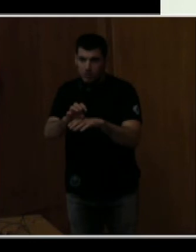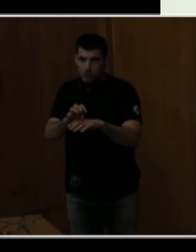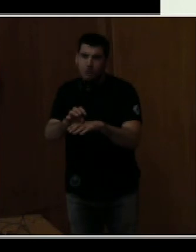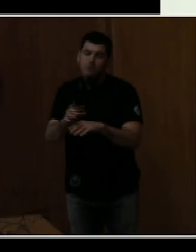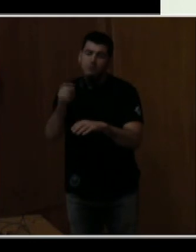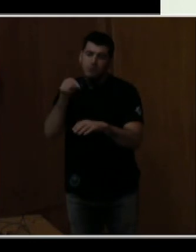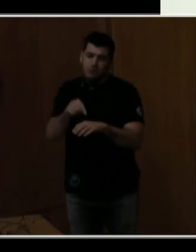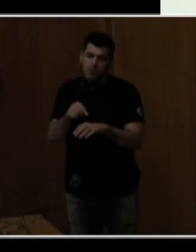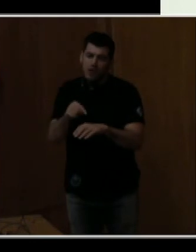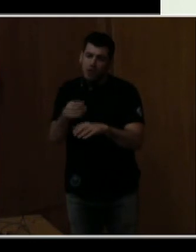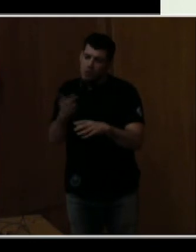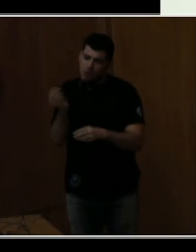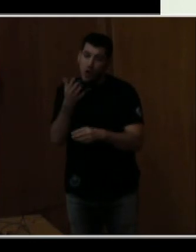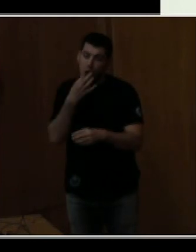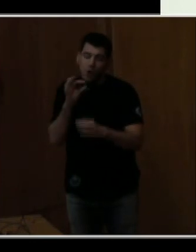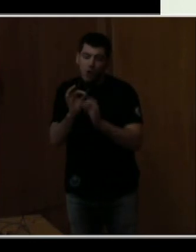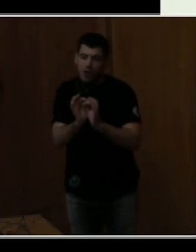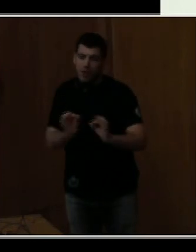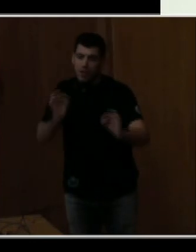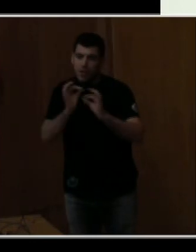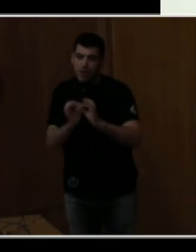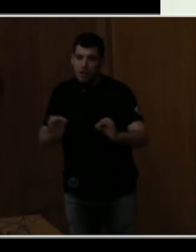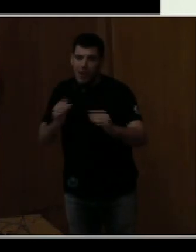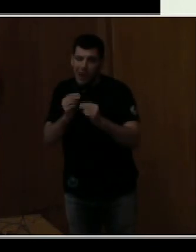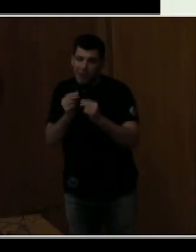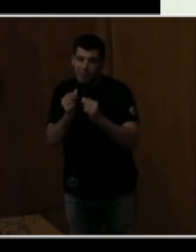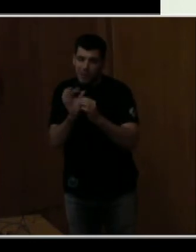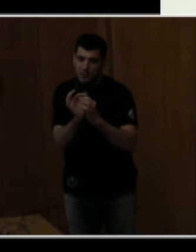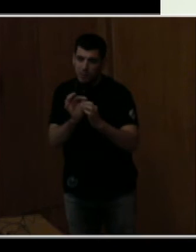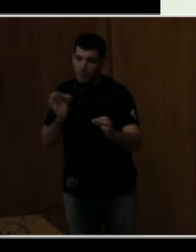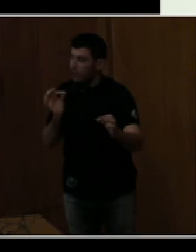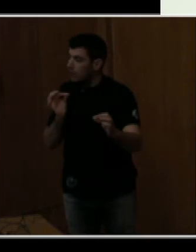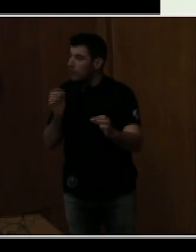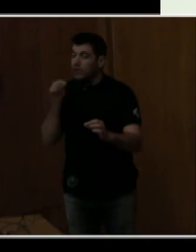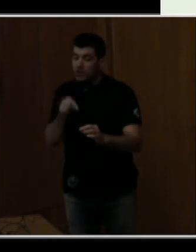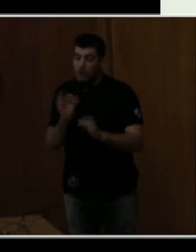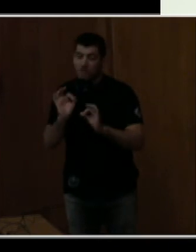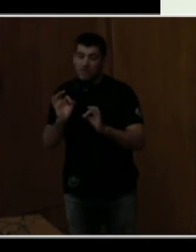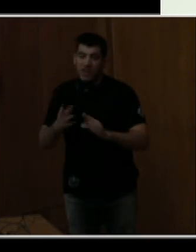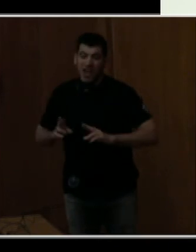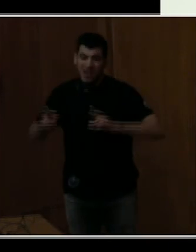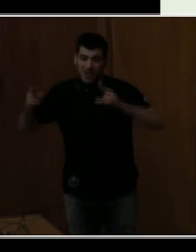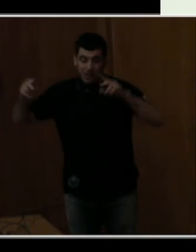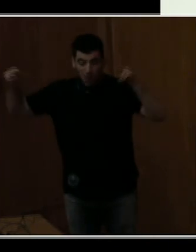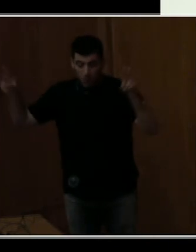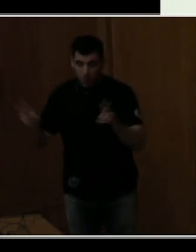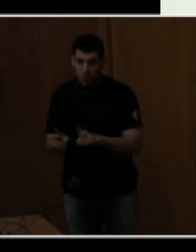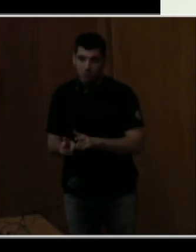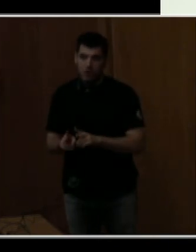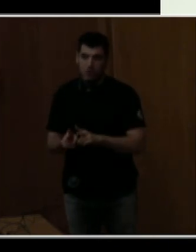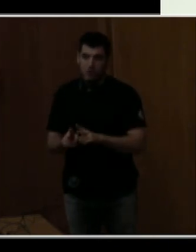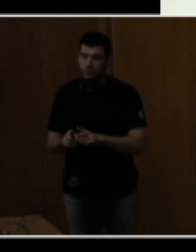είναι πάρα πολύ λεπτές, όπως σας είπα, και φυσικά το σημαντικότερο όλων, μικρότερη κατανάλωση ενέργειας ανά γιγαμπίτ που